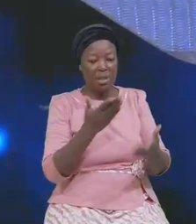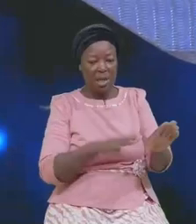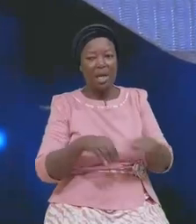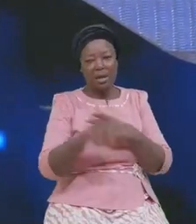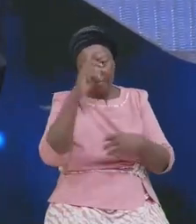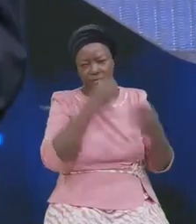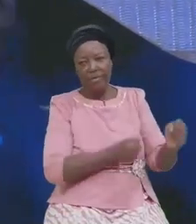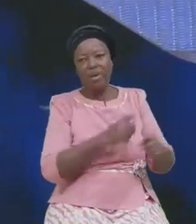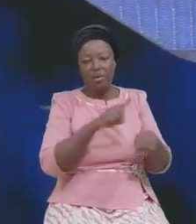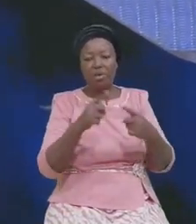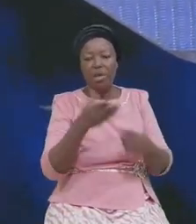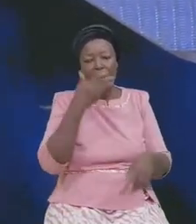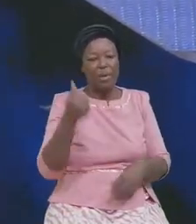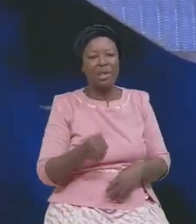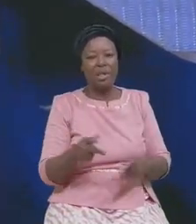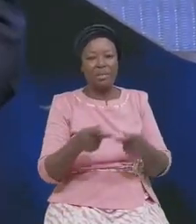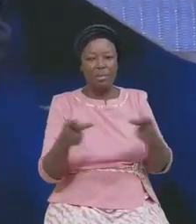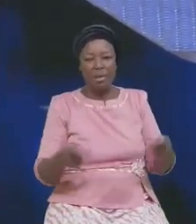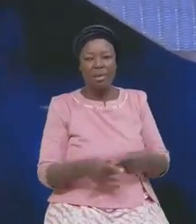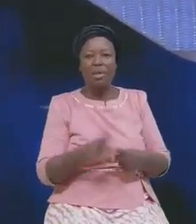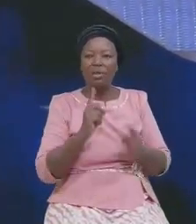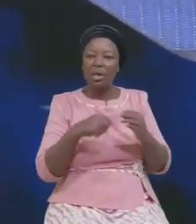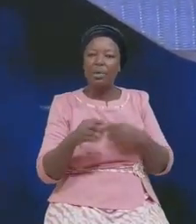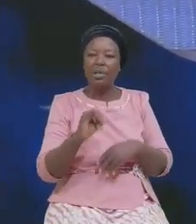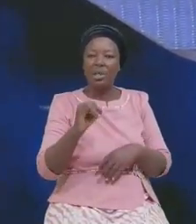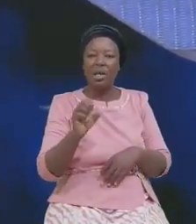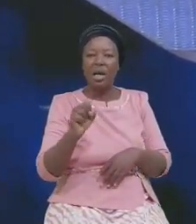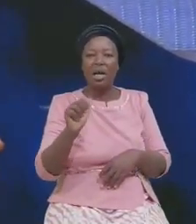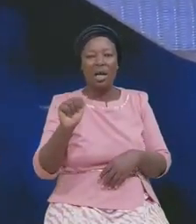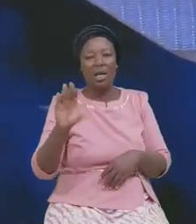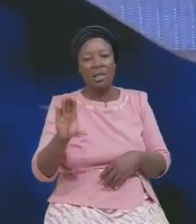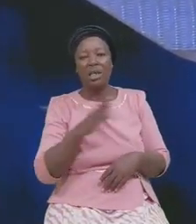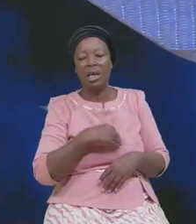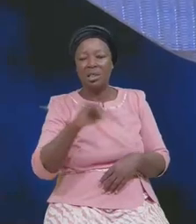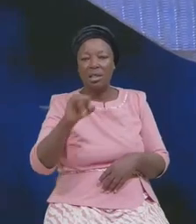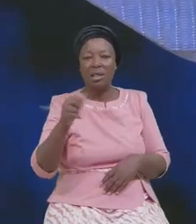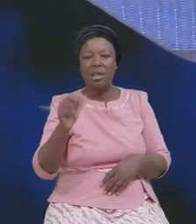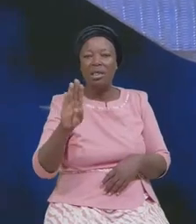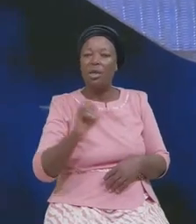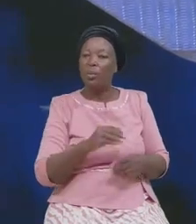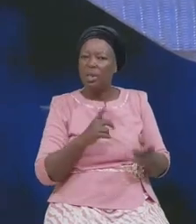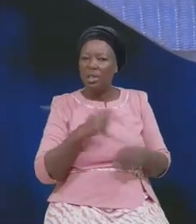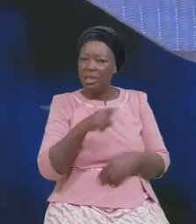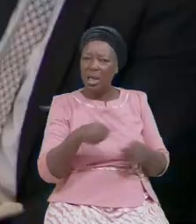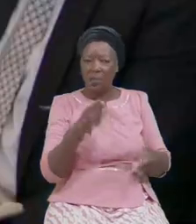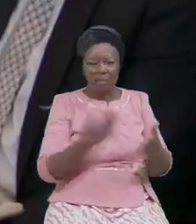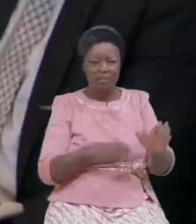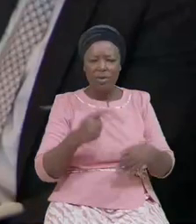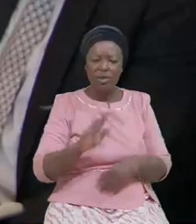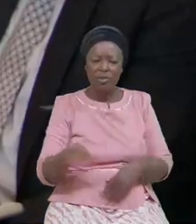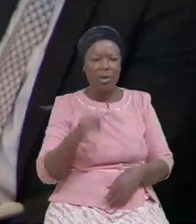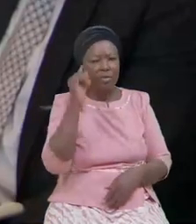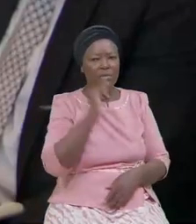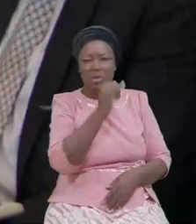par la foi. Et ils espéraient une terre meilleure. On parle de Jacob, d'Isaac. Ils sont morts après que les enfants